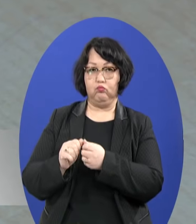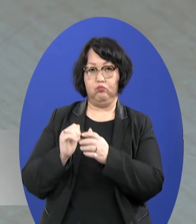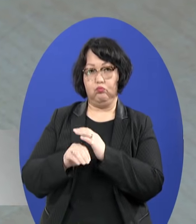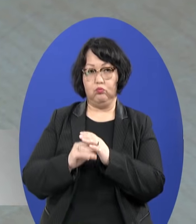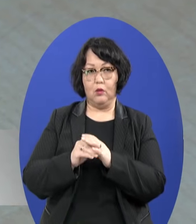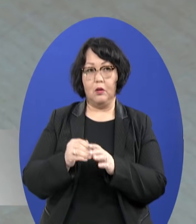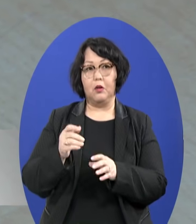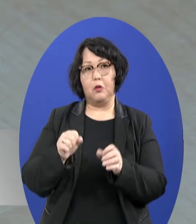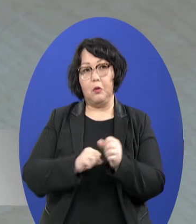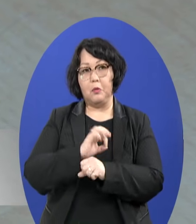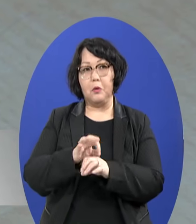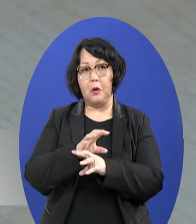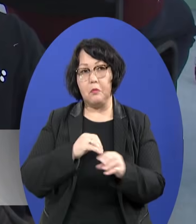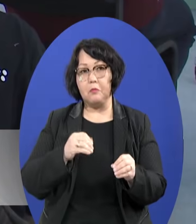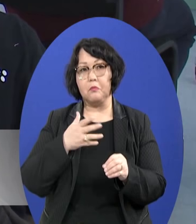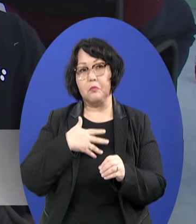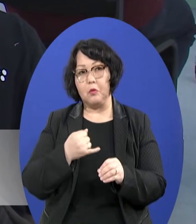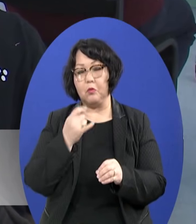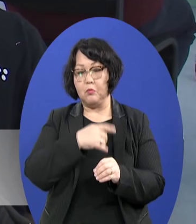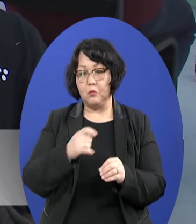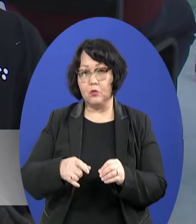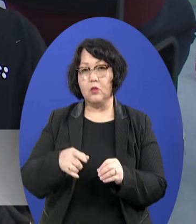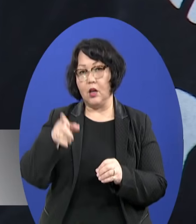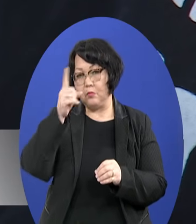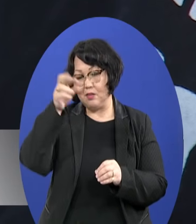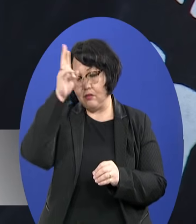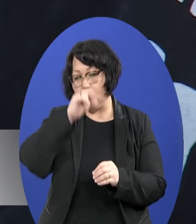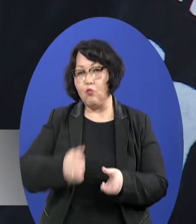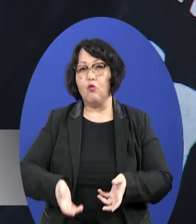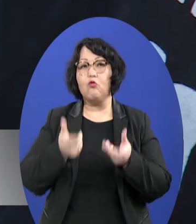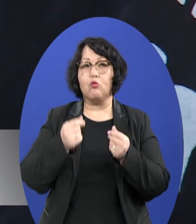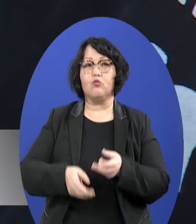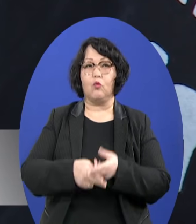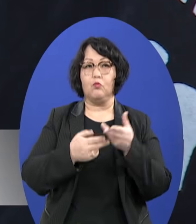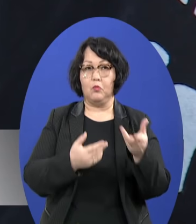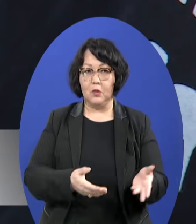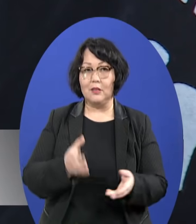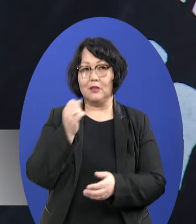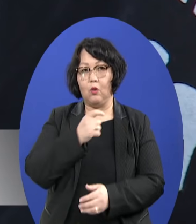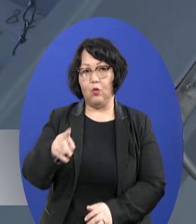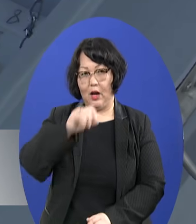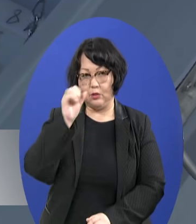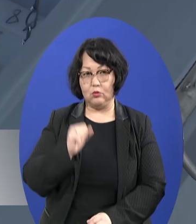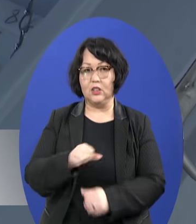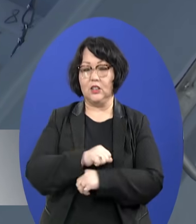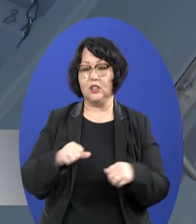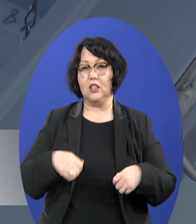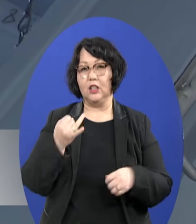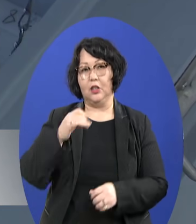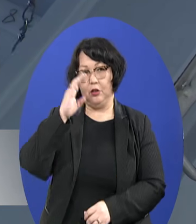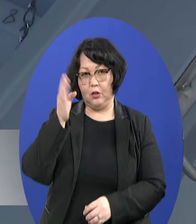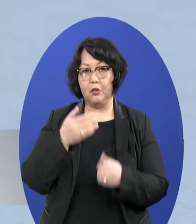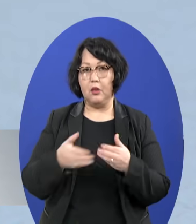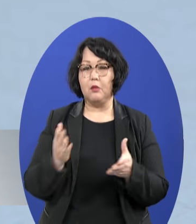эдлэж эхэлсэн байна. Нийгмийн бодлогын байнгын хорооны даргын тухайд эмчилгээтэй холбоотой аливаа санхүүгийн асуудал олон нийтэд нээлттэй ил тод байх ёстой гэсэн байр